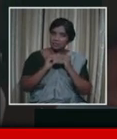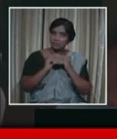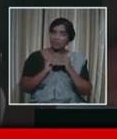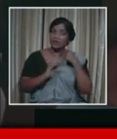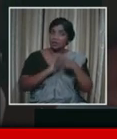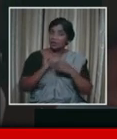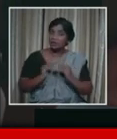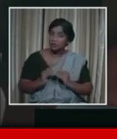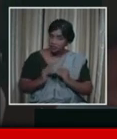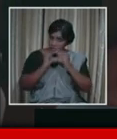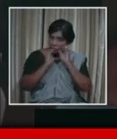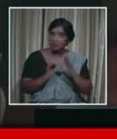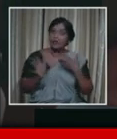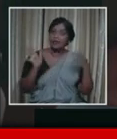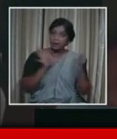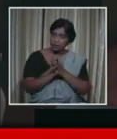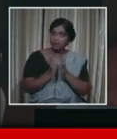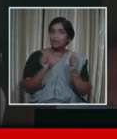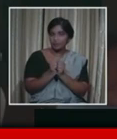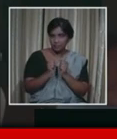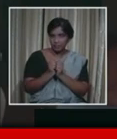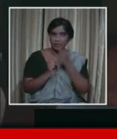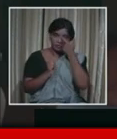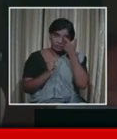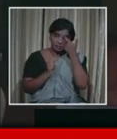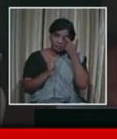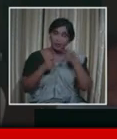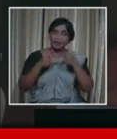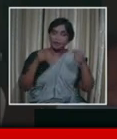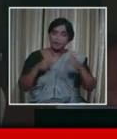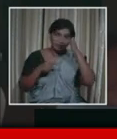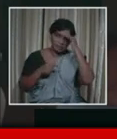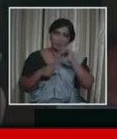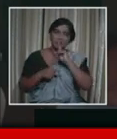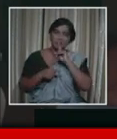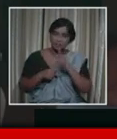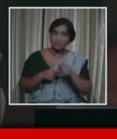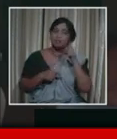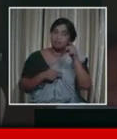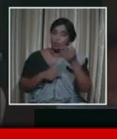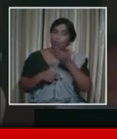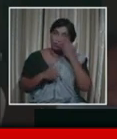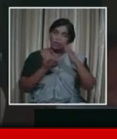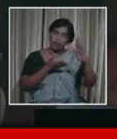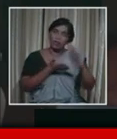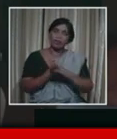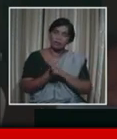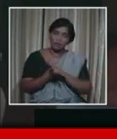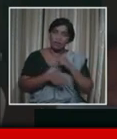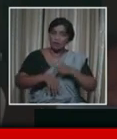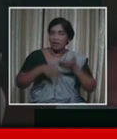රට ගොඩ දැමීම සඳහා එකතු වෙලා කටයුතු කරන්න විපක්ෂ නායකතුමාගෙන් උත් ඉල්ලා සිටිනවා ඔබතුමාටත් පුළුවන් උදව්වක් මේ